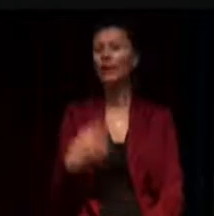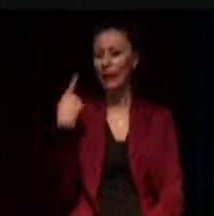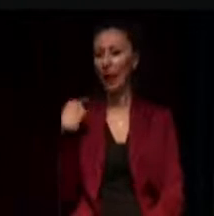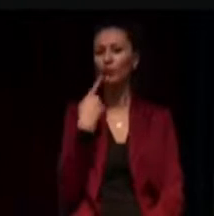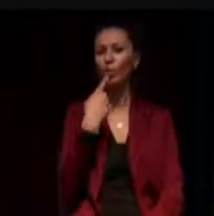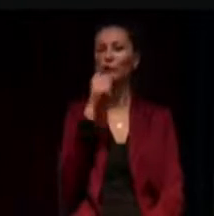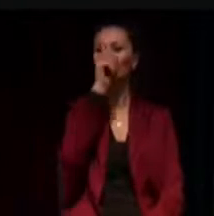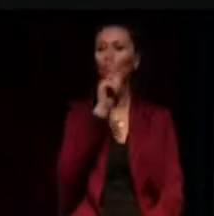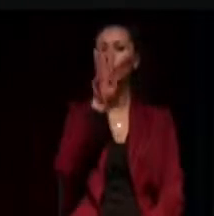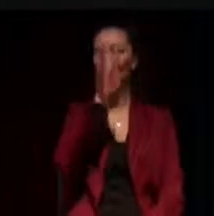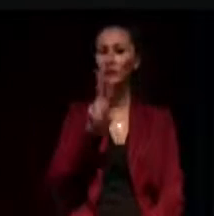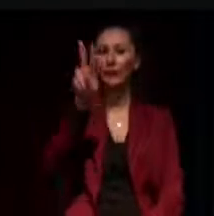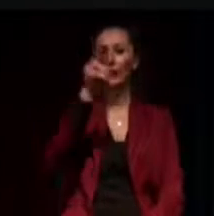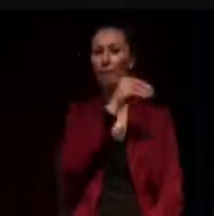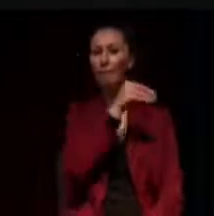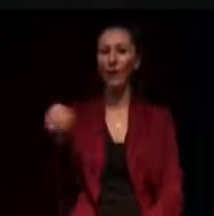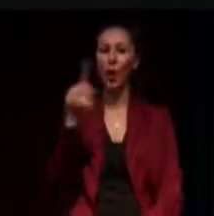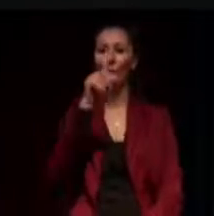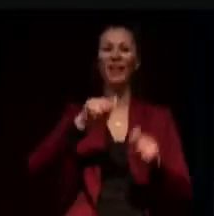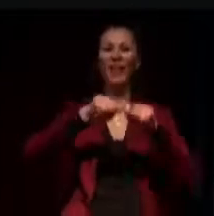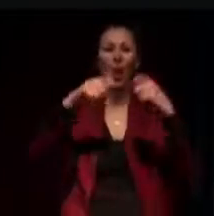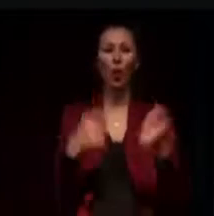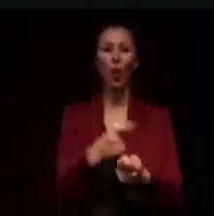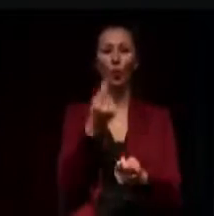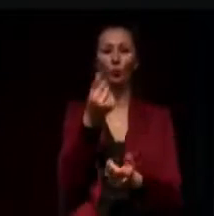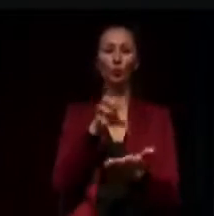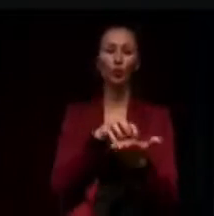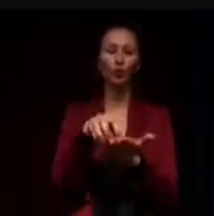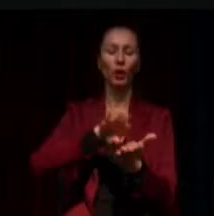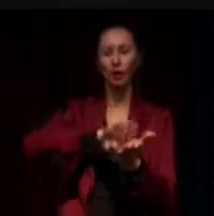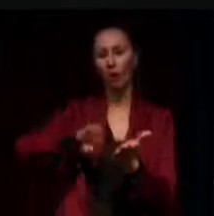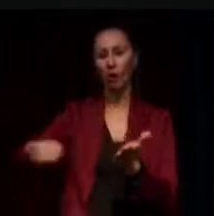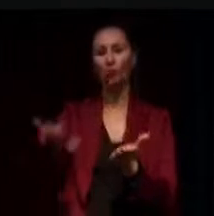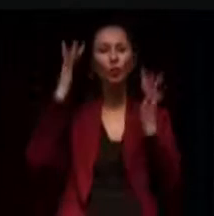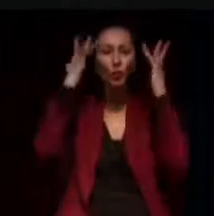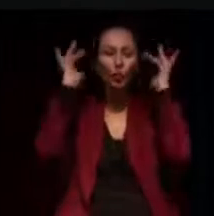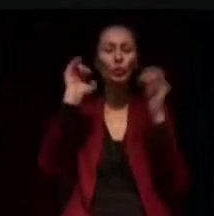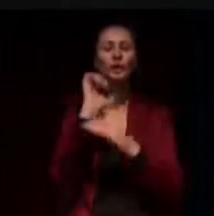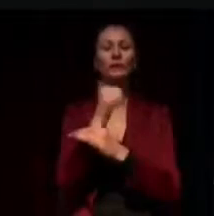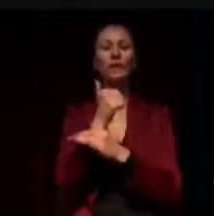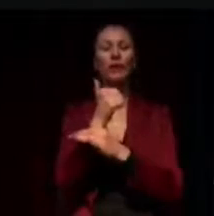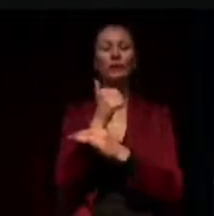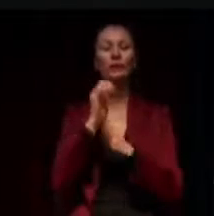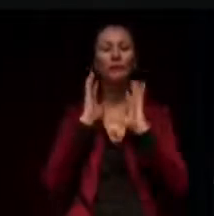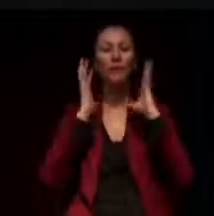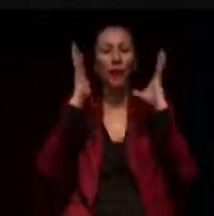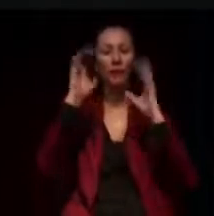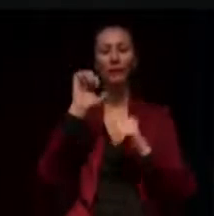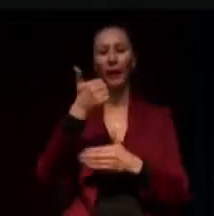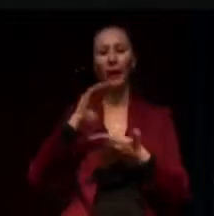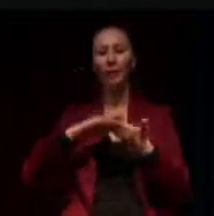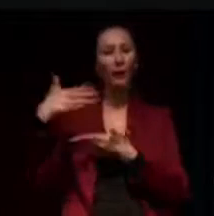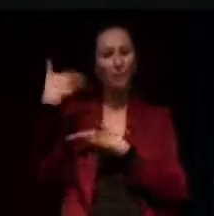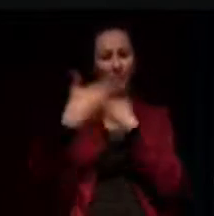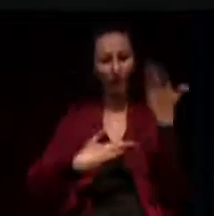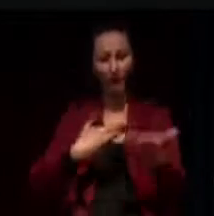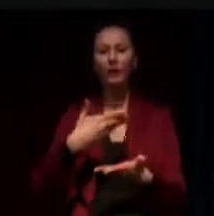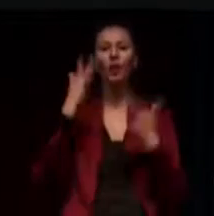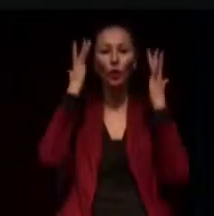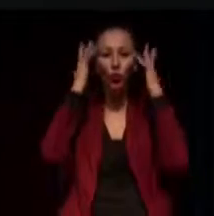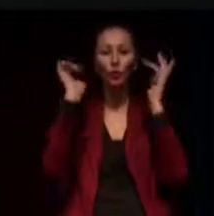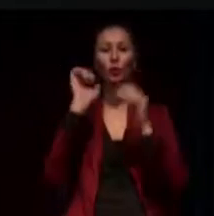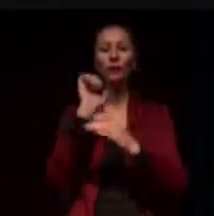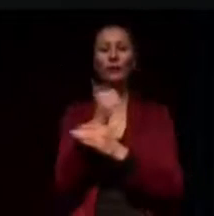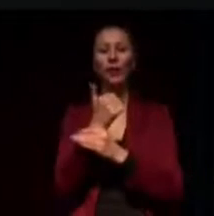Rakamı söyleyeyim. 137 milyon lira bir rekor bütçe ayırıyoruz arkadaşlar. Kültür sanat faaliyetlerini değerli arkadaşlarımız dile getirirler ama kültür sanatta şöyle